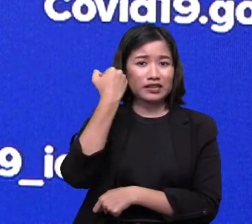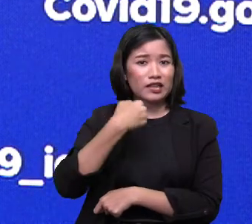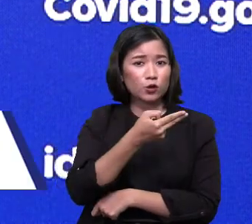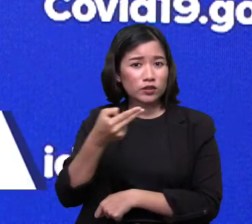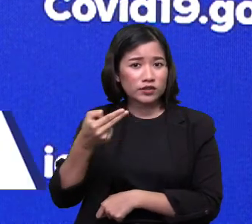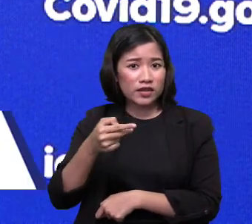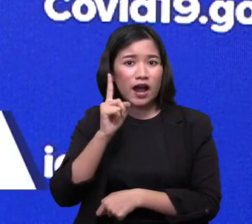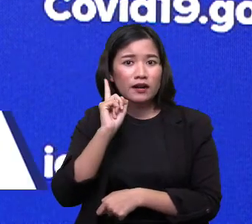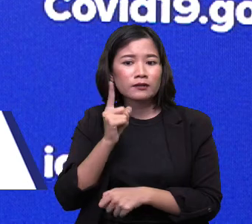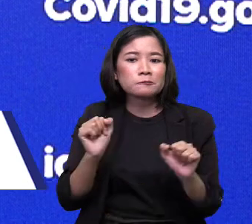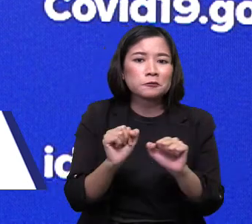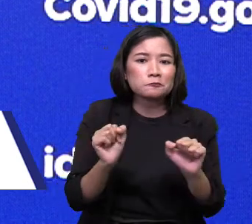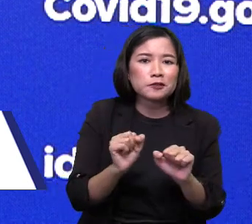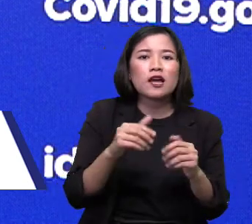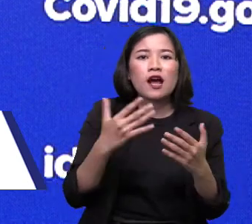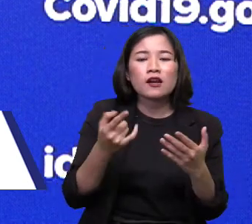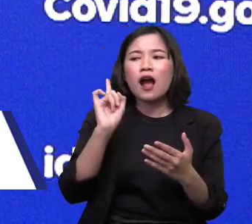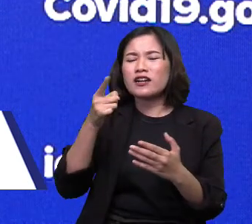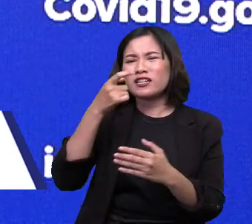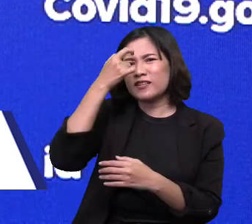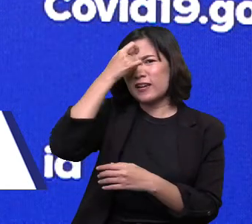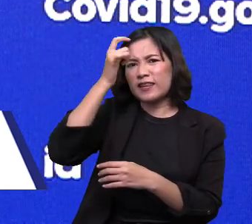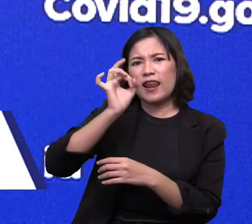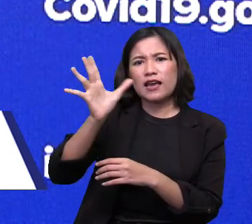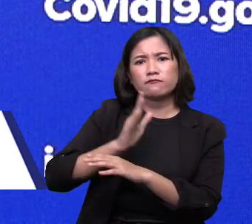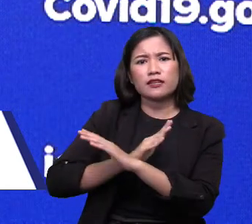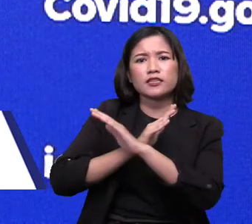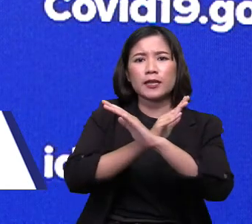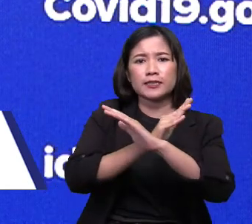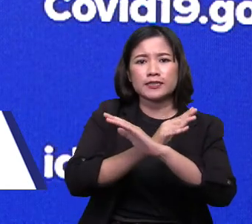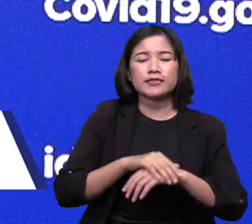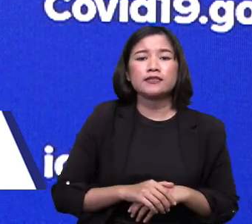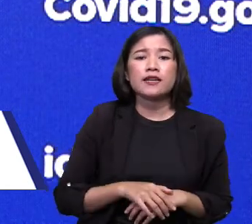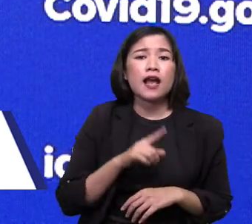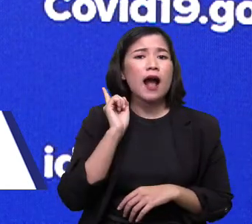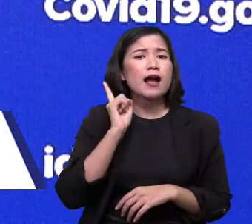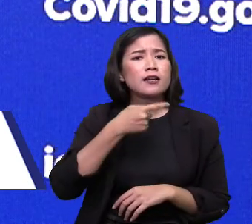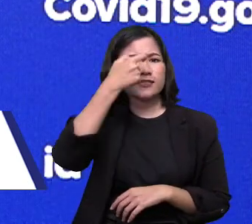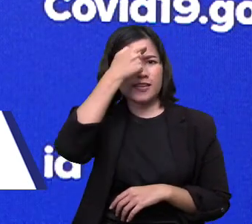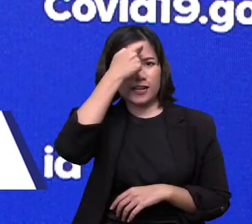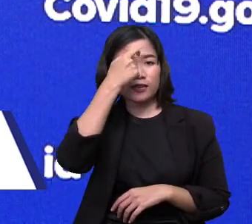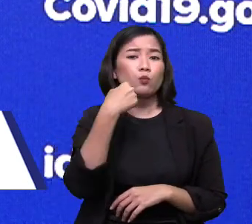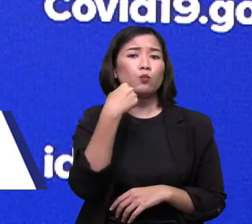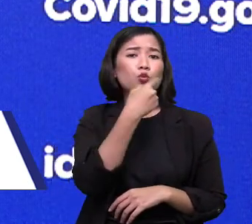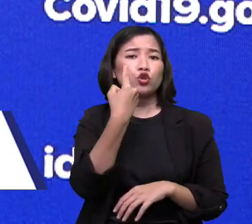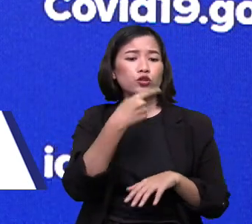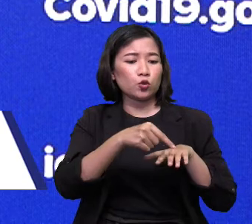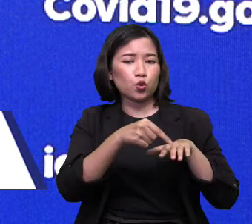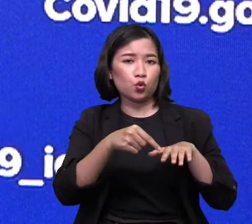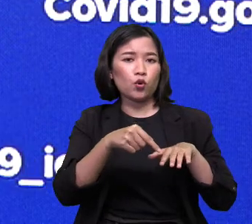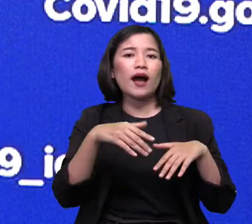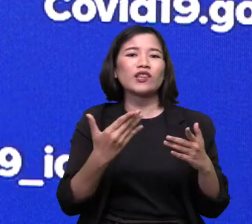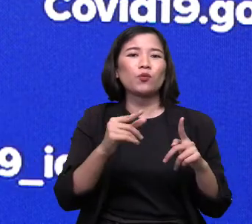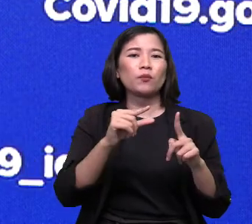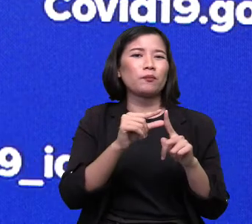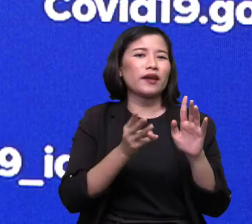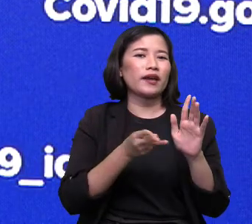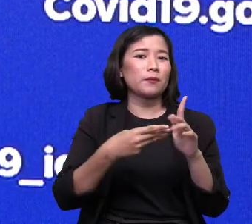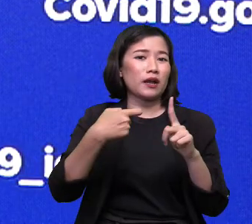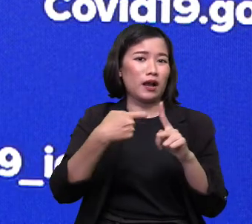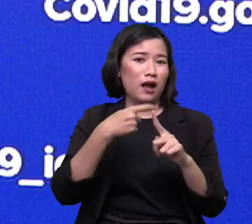dengan cepat mengantisipasi ancaman penyakit lainnya termasuk penyakit mulut dan kuku atau PMK pada hewan ternak yang